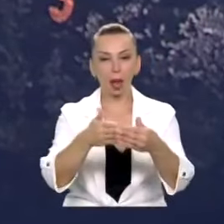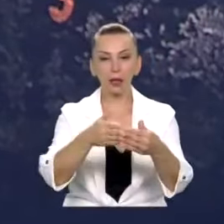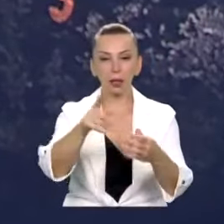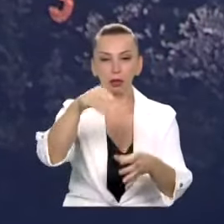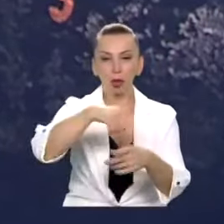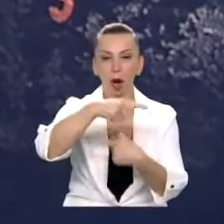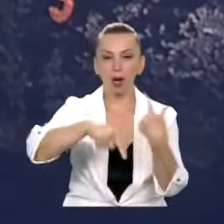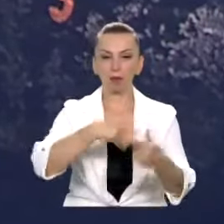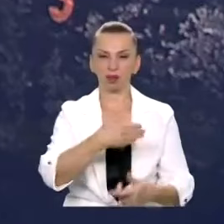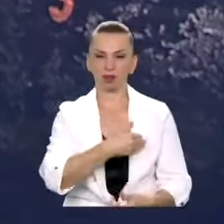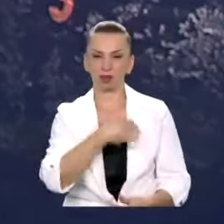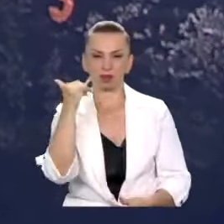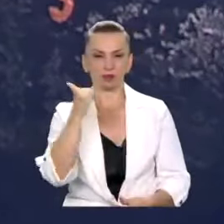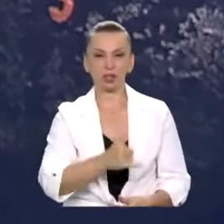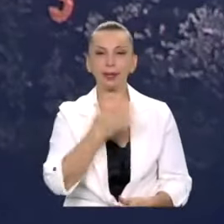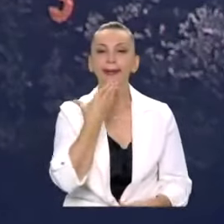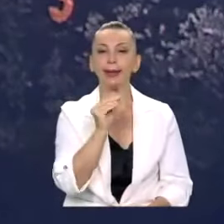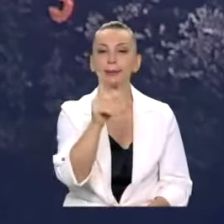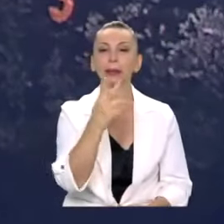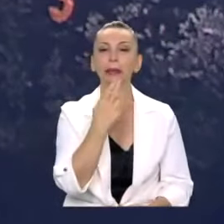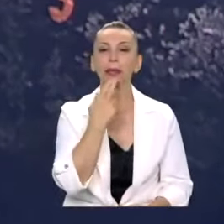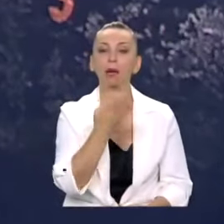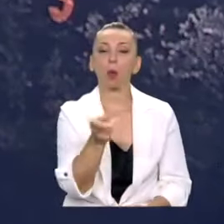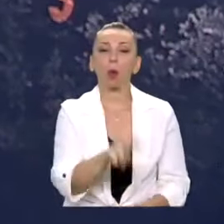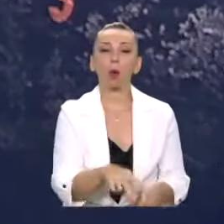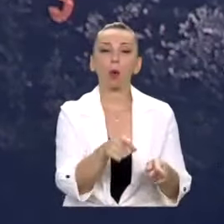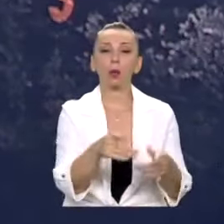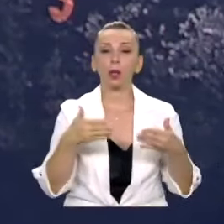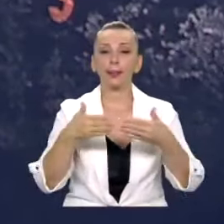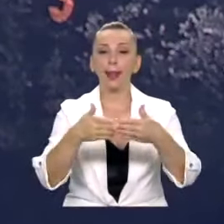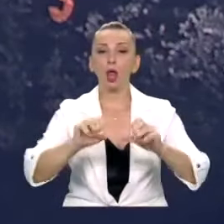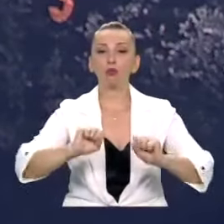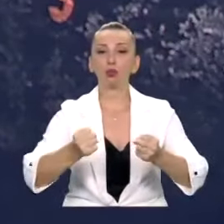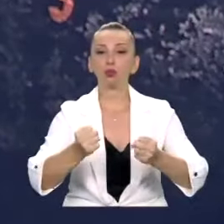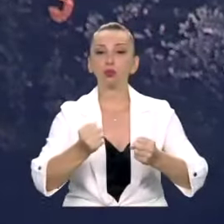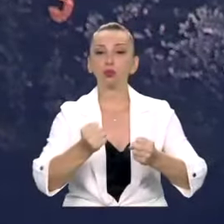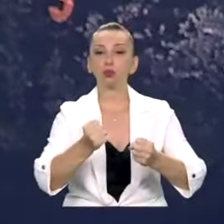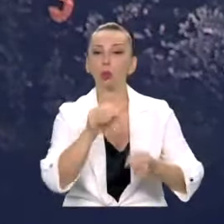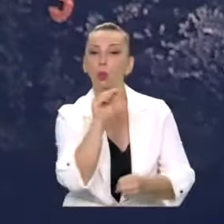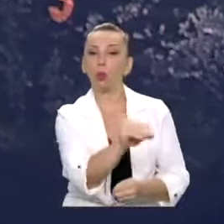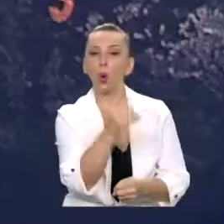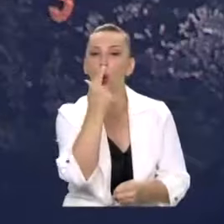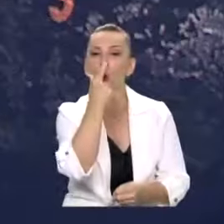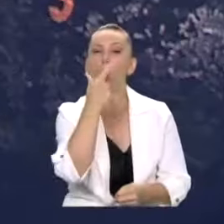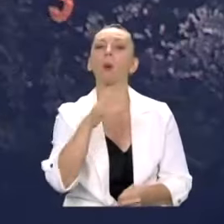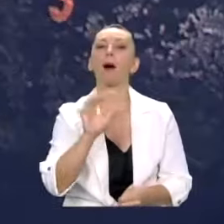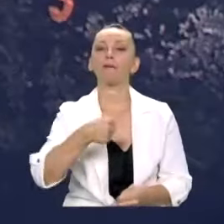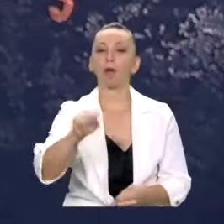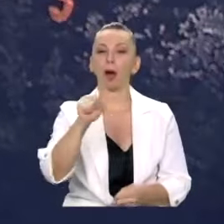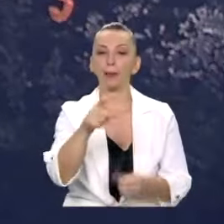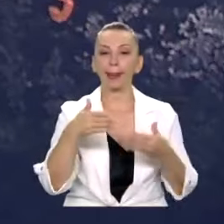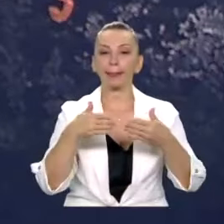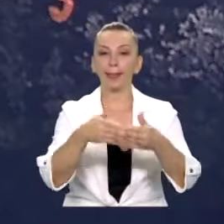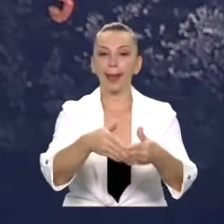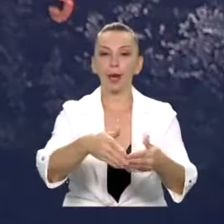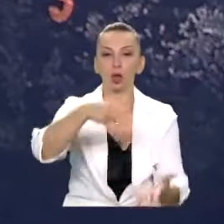aramadansa vahşet çıktı. Genç bir kadın öldürülmüş, teknenin buzluğuna konulmuş ve kokmasın diye de tekneye